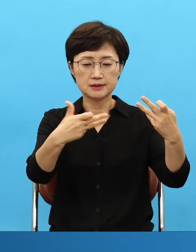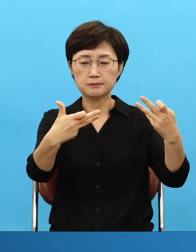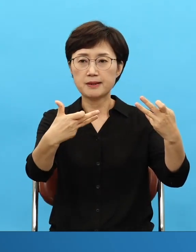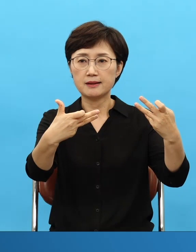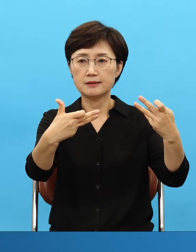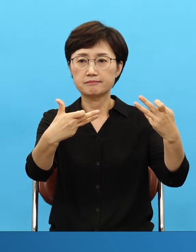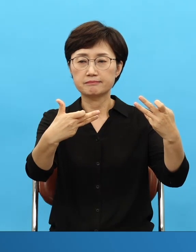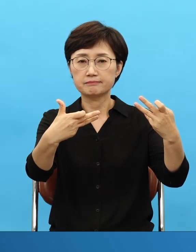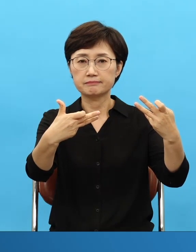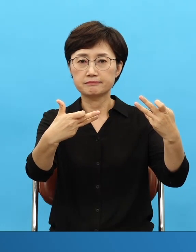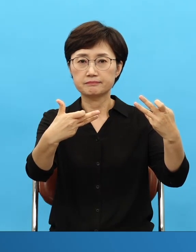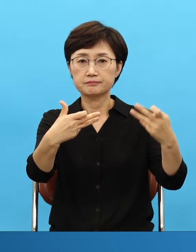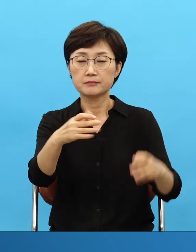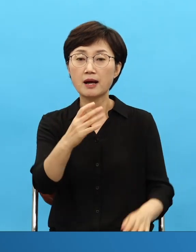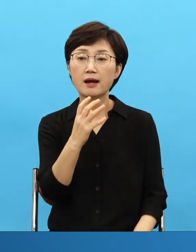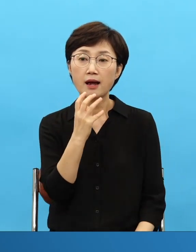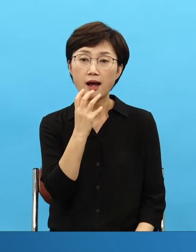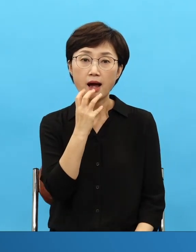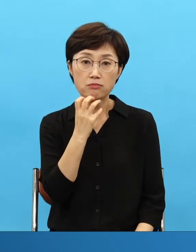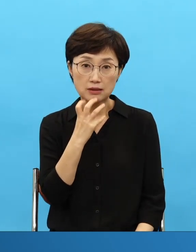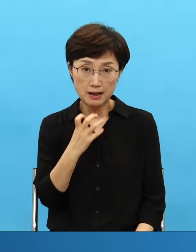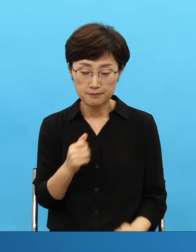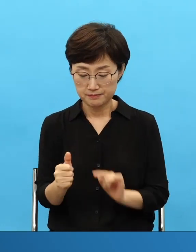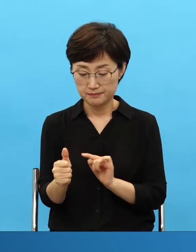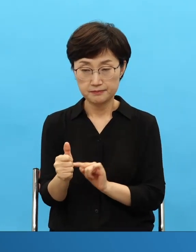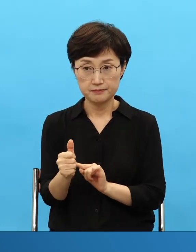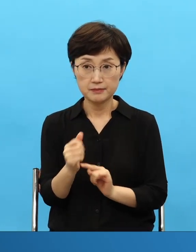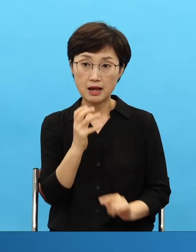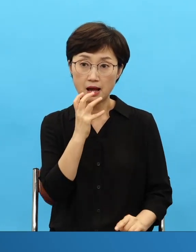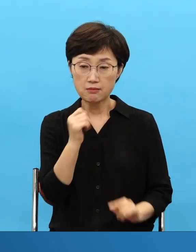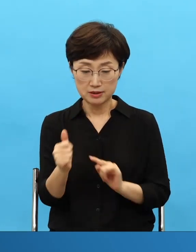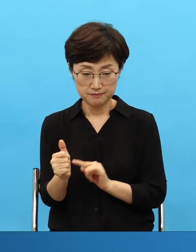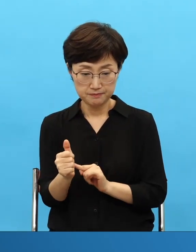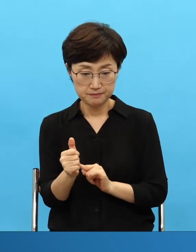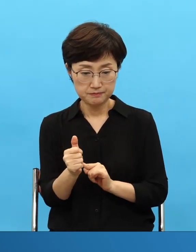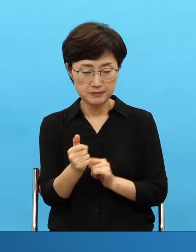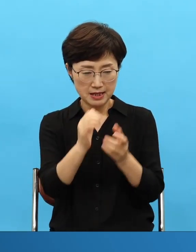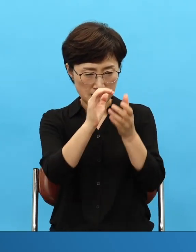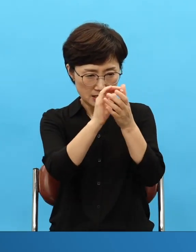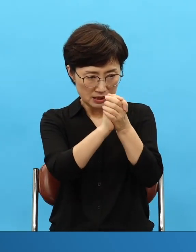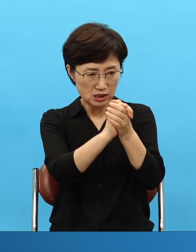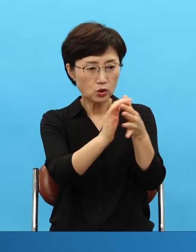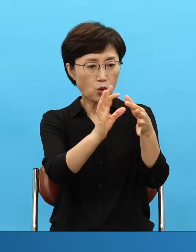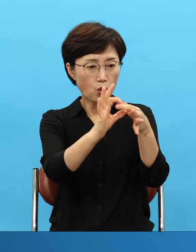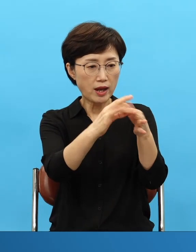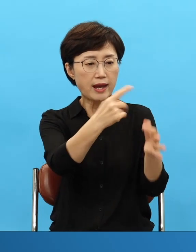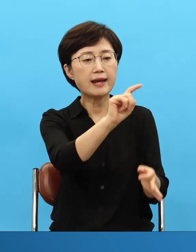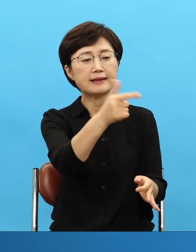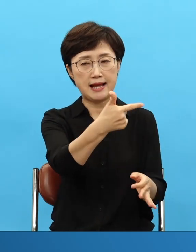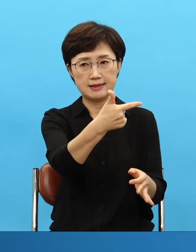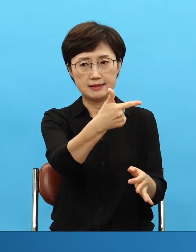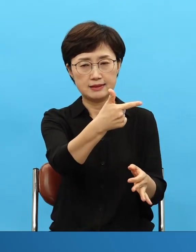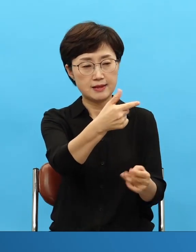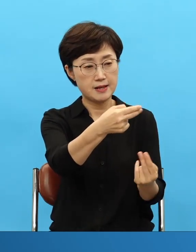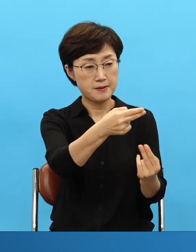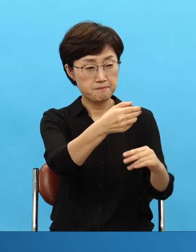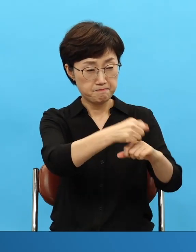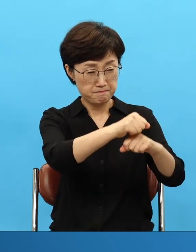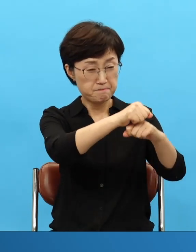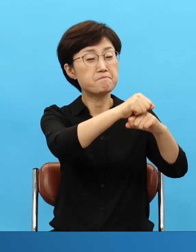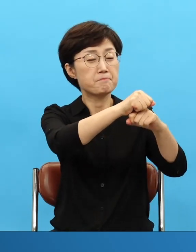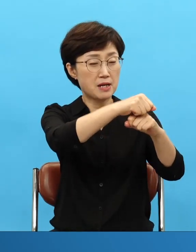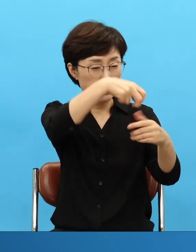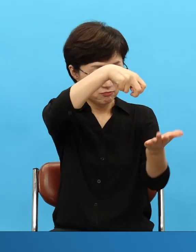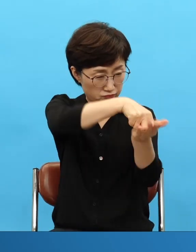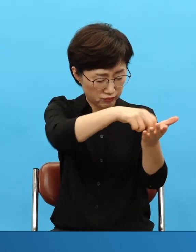보니까 아브라함이 단을 탁 쌓고요, 그거를 자기 마음에 심은 겁니다. In Genesis 13:18,